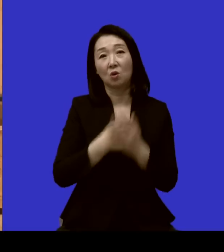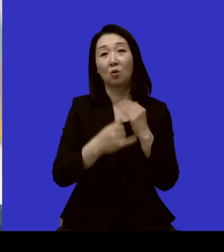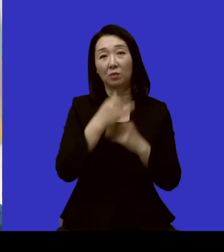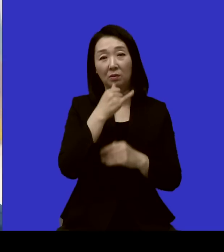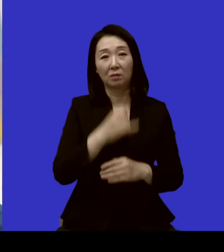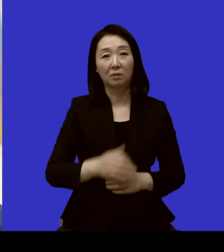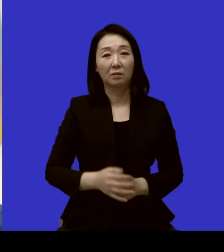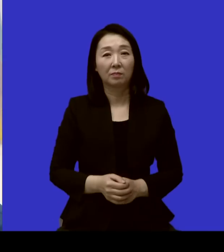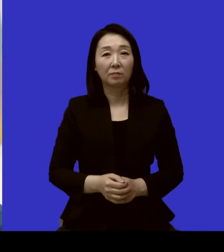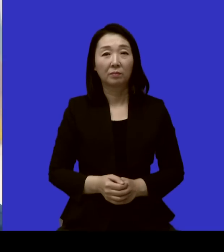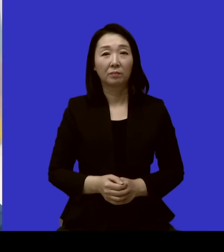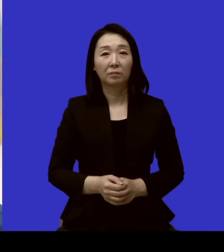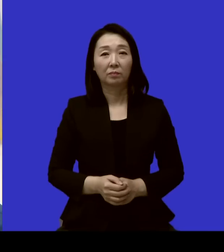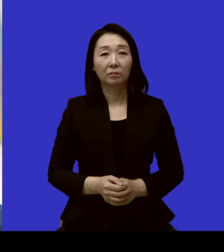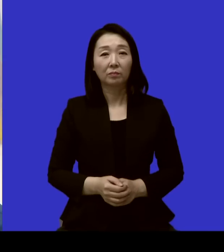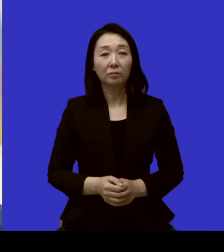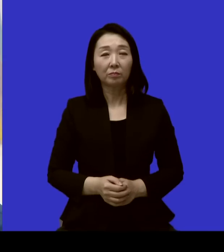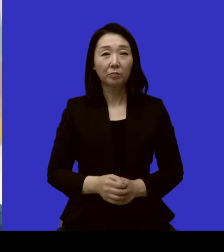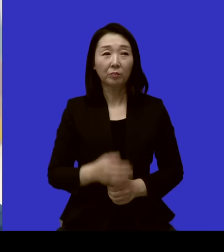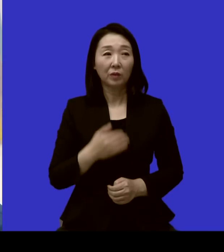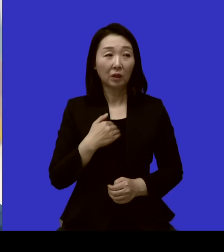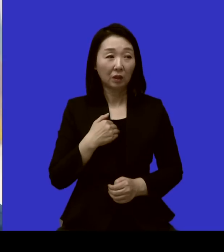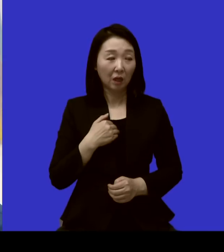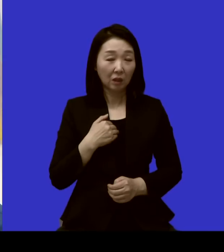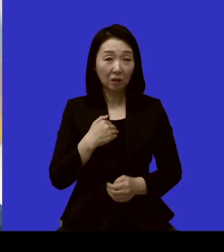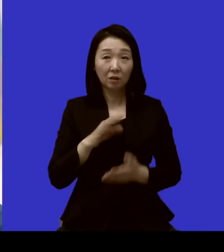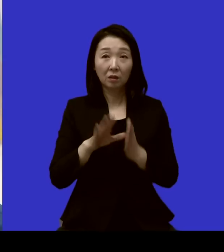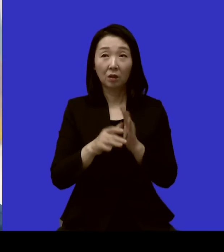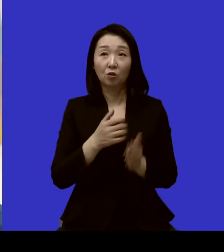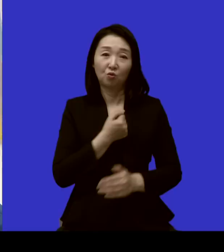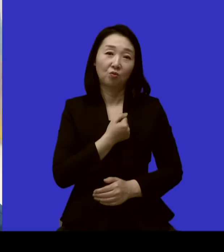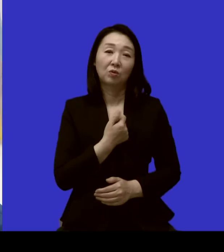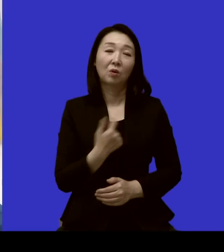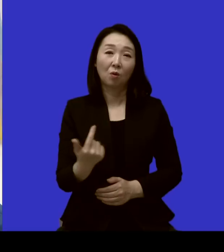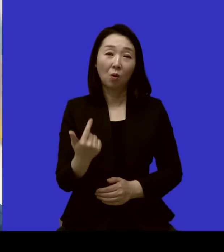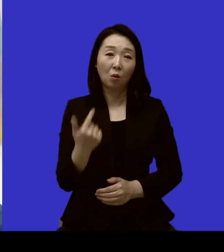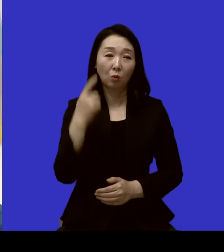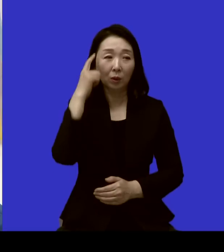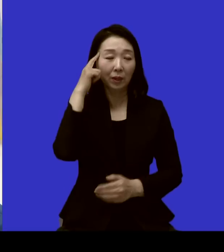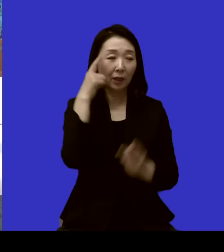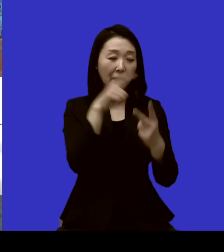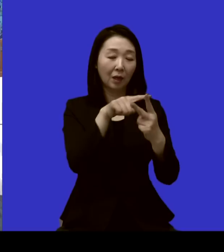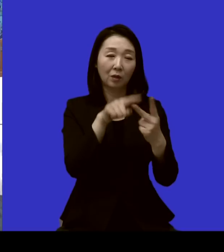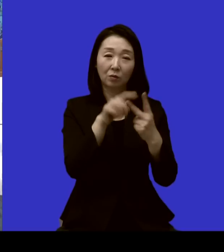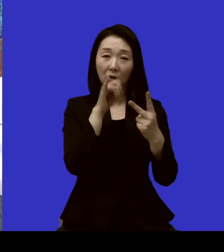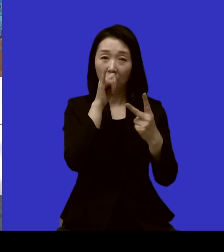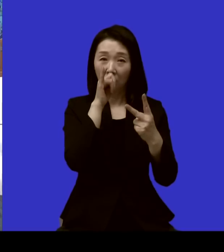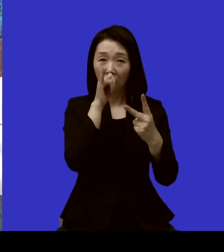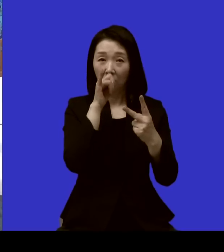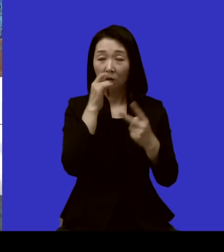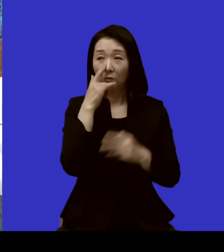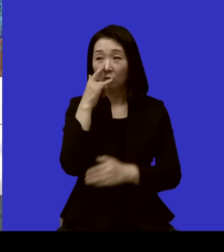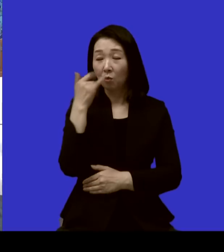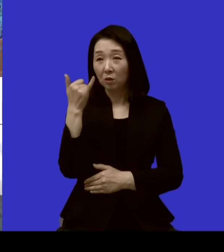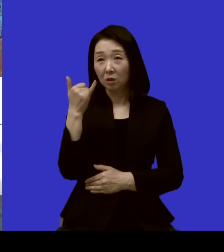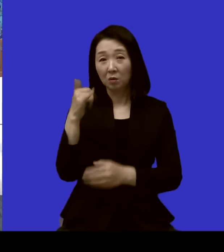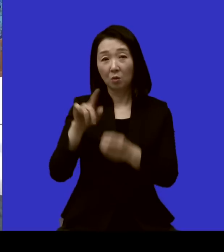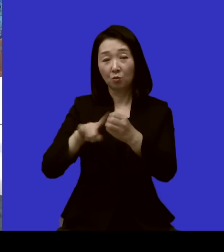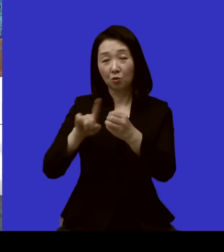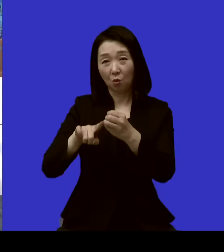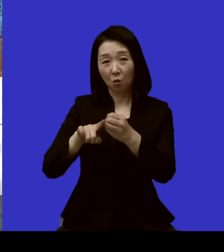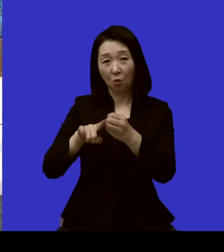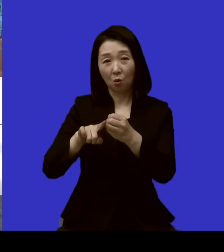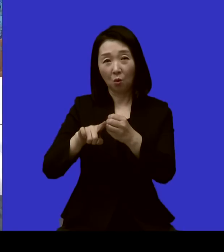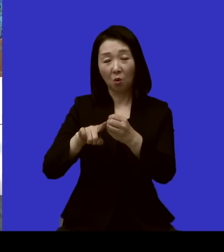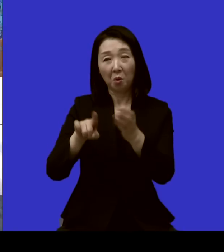저한테는 상당히 충격적이었고 놀래지. 그리고 두 가지 생각이 있었어요. 그때 저희 부모님도 불교에서 기독교로